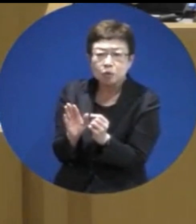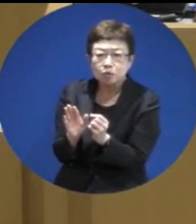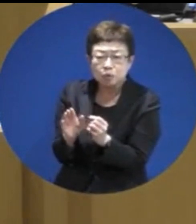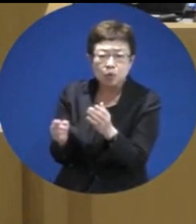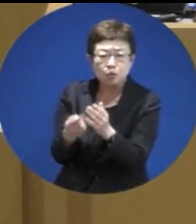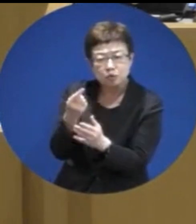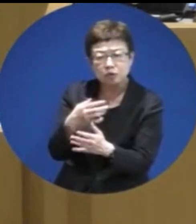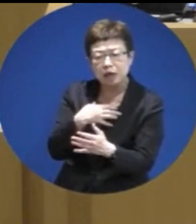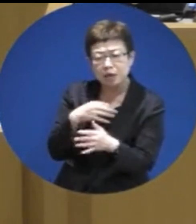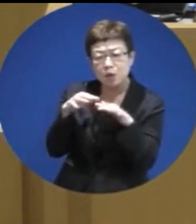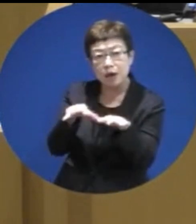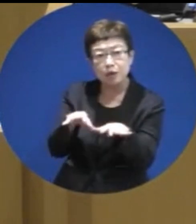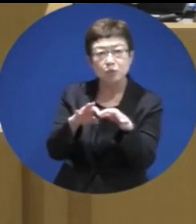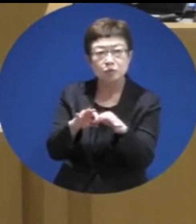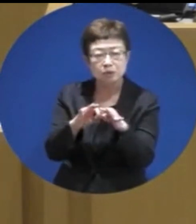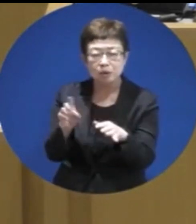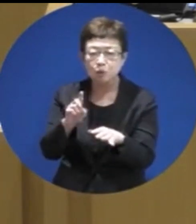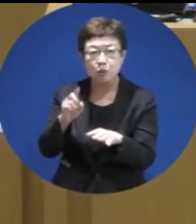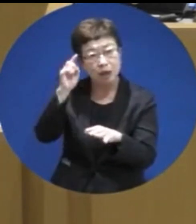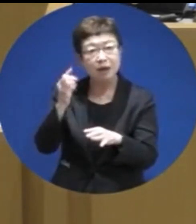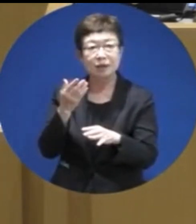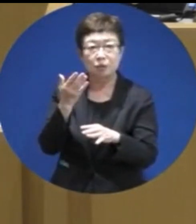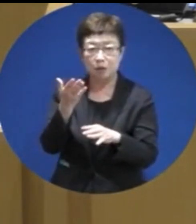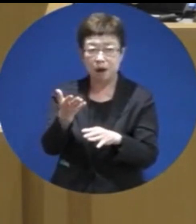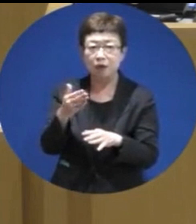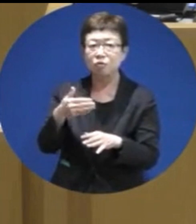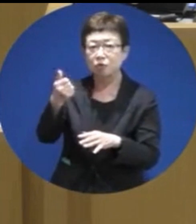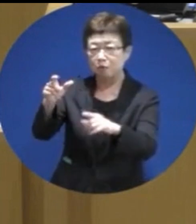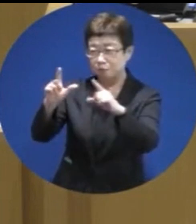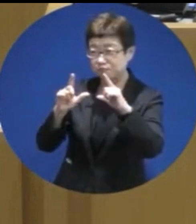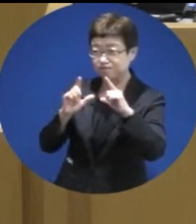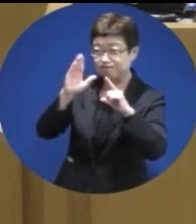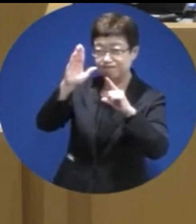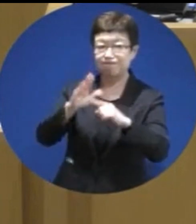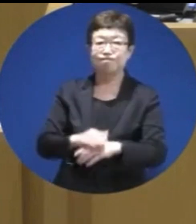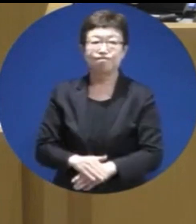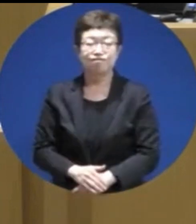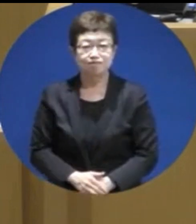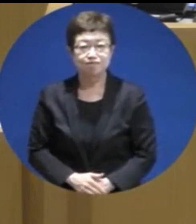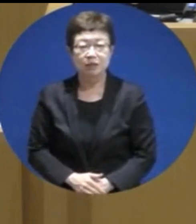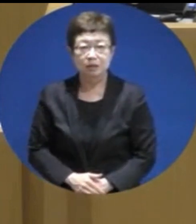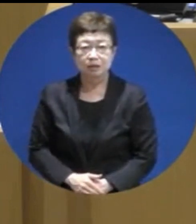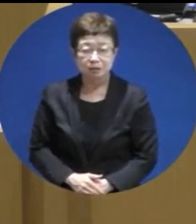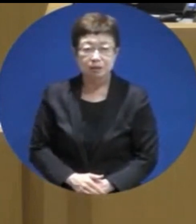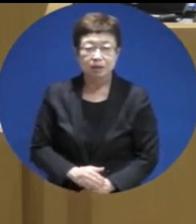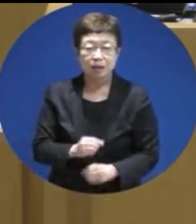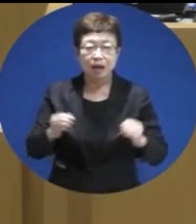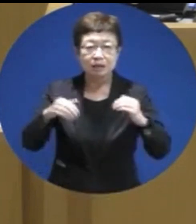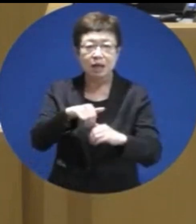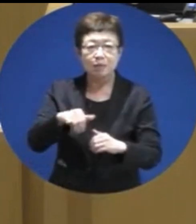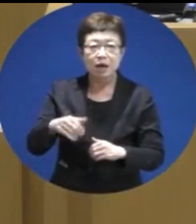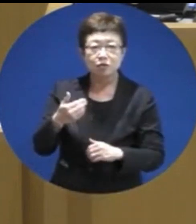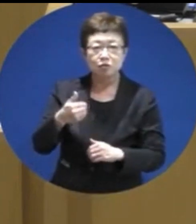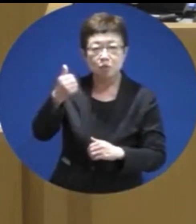じる懸念や影響についてどのように考えているのか、区長に所見を伺います。以上、長谷部区長ご答弁